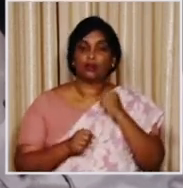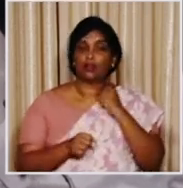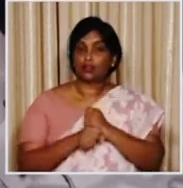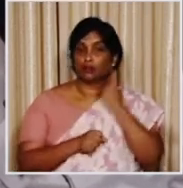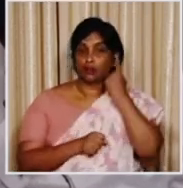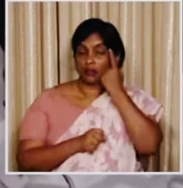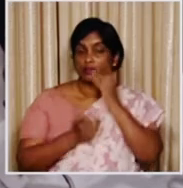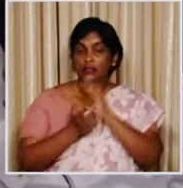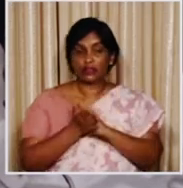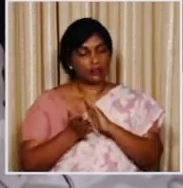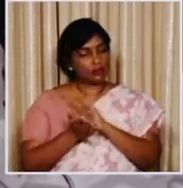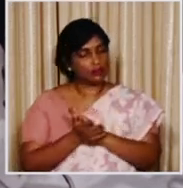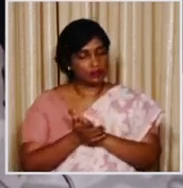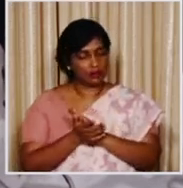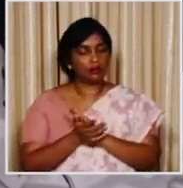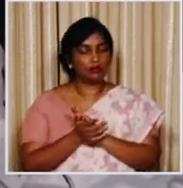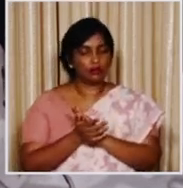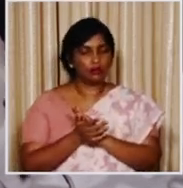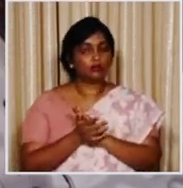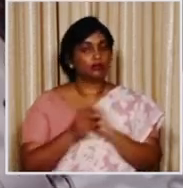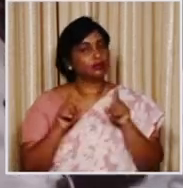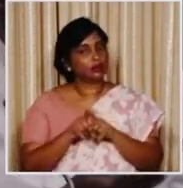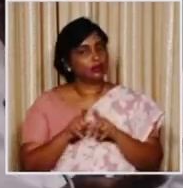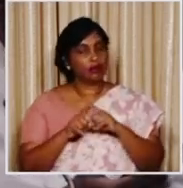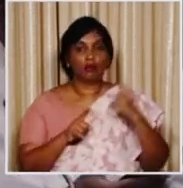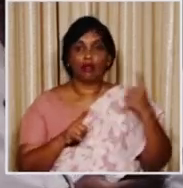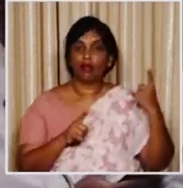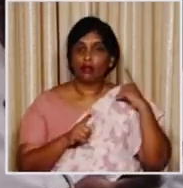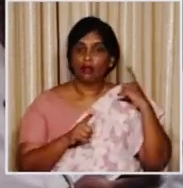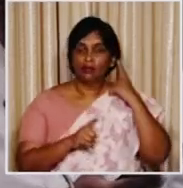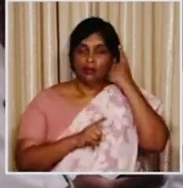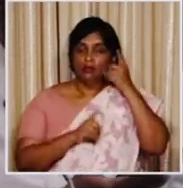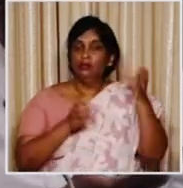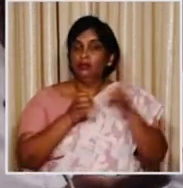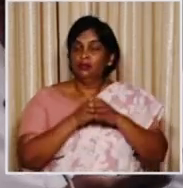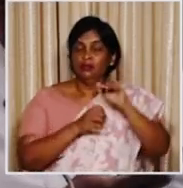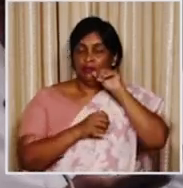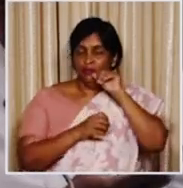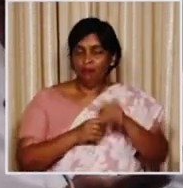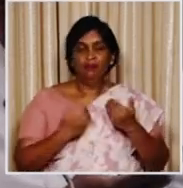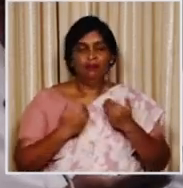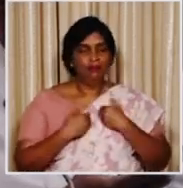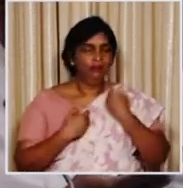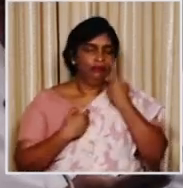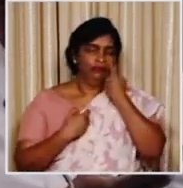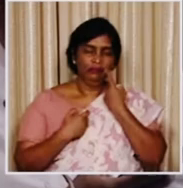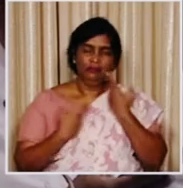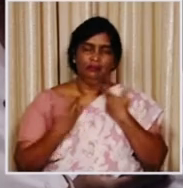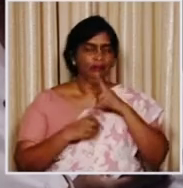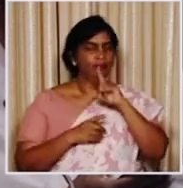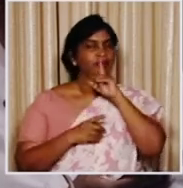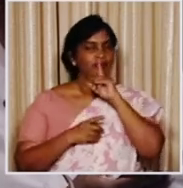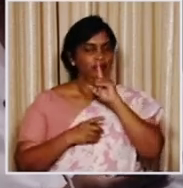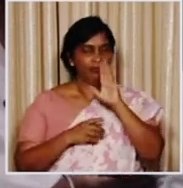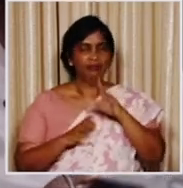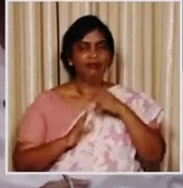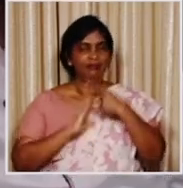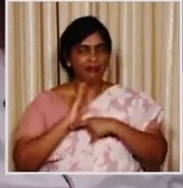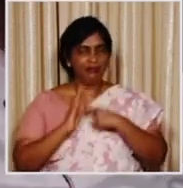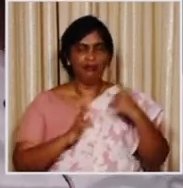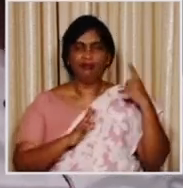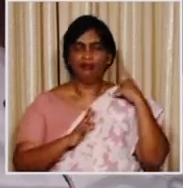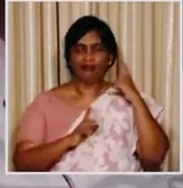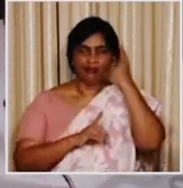බුද්ධි සේවයෙන් වගේම හමුදා බුද්ධ්‍යංශයෙන් හැබැයි අපි කනගාටුවෙන් කියන්නට ඕනේ, ලංකාවේ